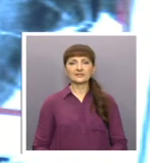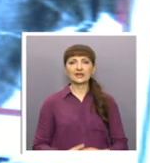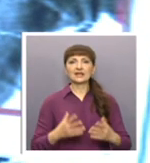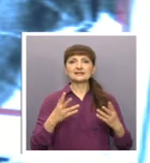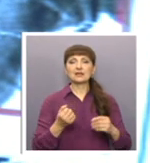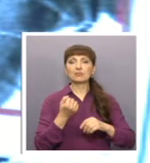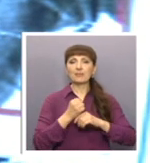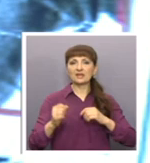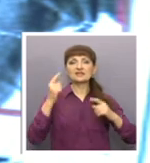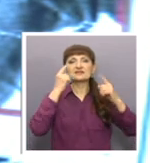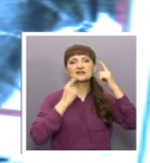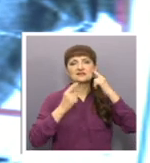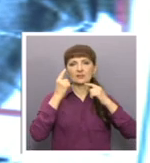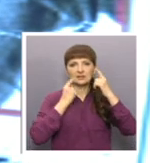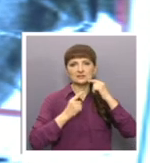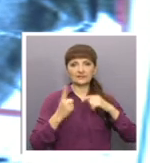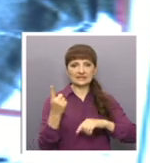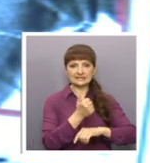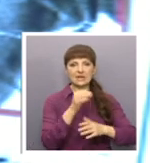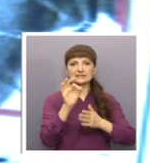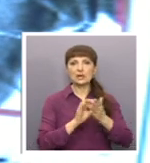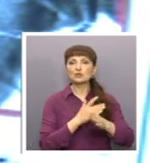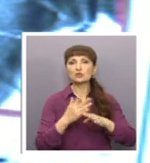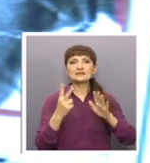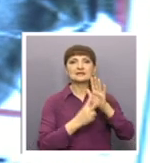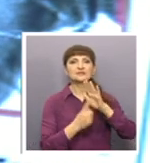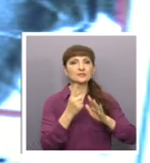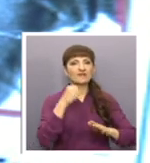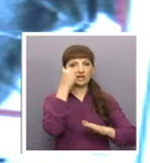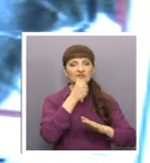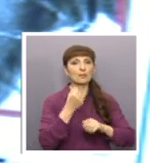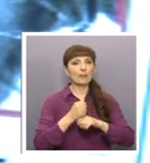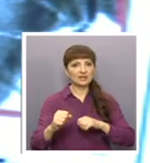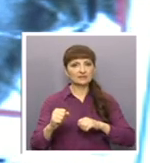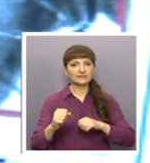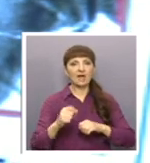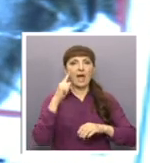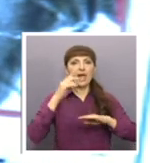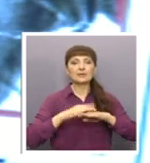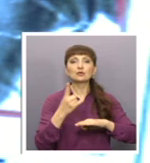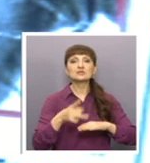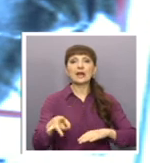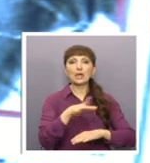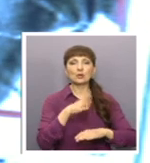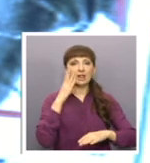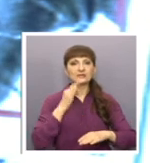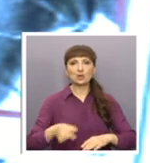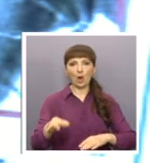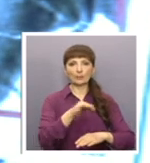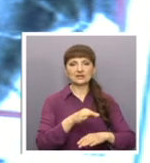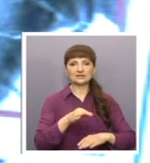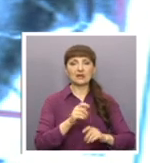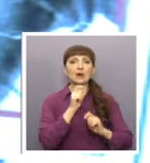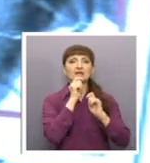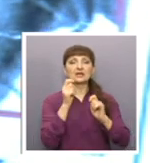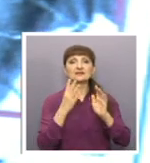День Победы со слезами на глазах. На неделе, сразу после 71-й годовщины Победы, аким одного из районов в Алматинской области